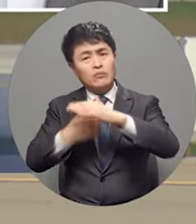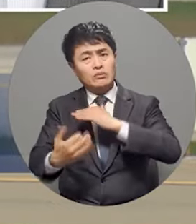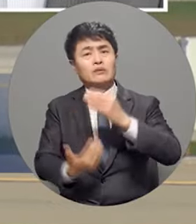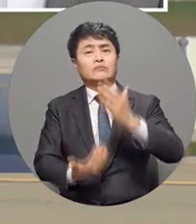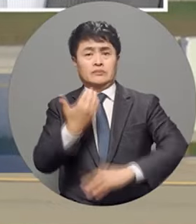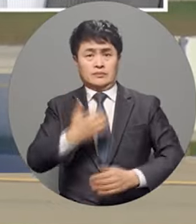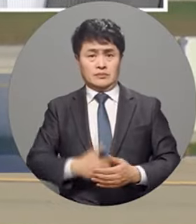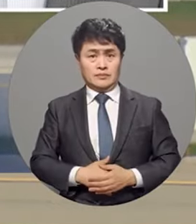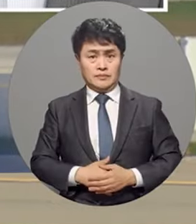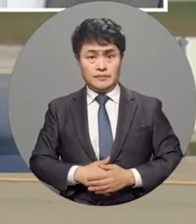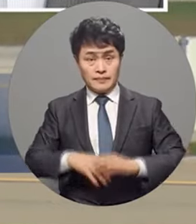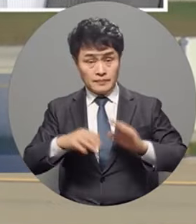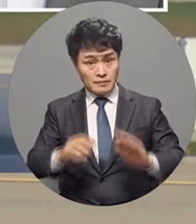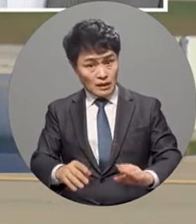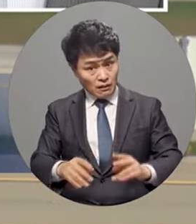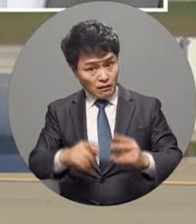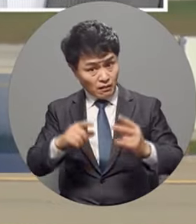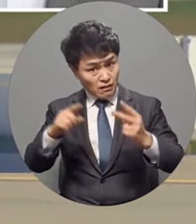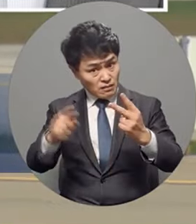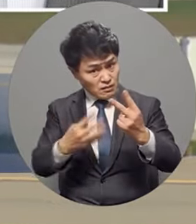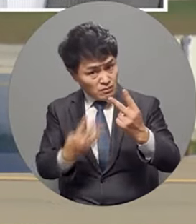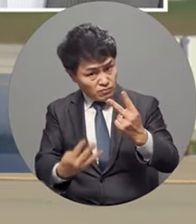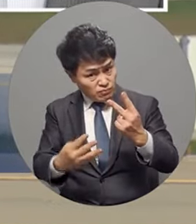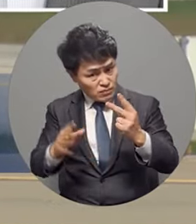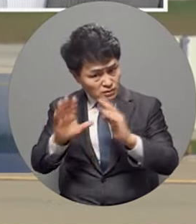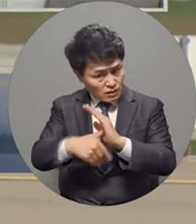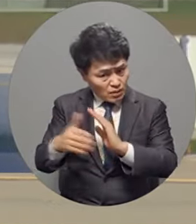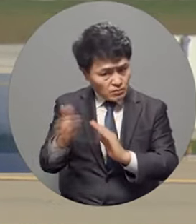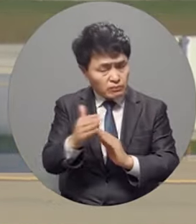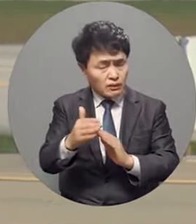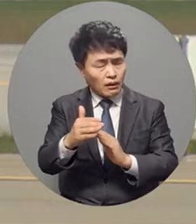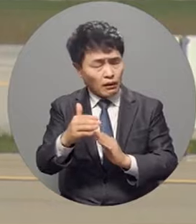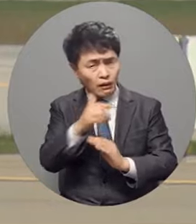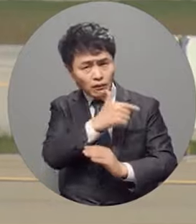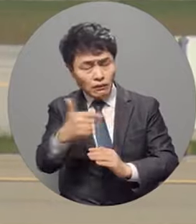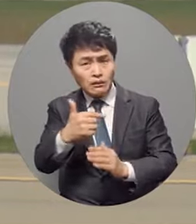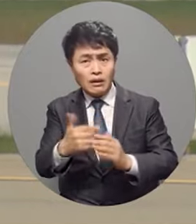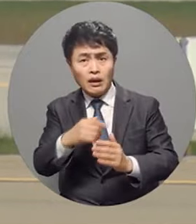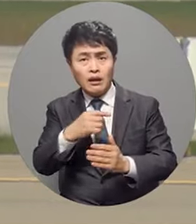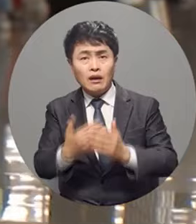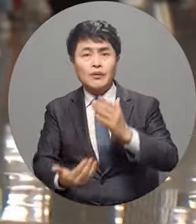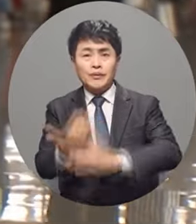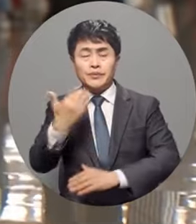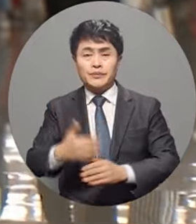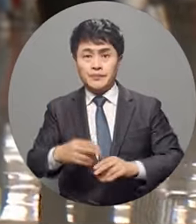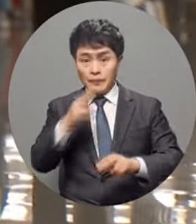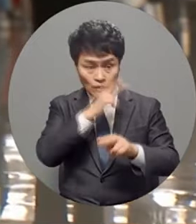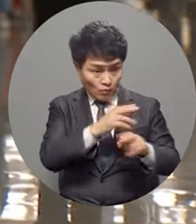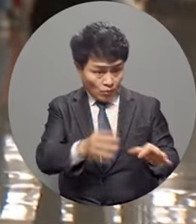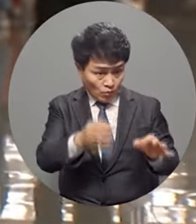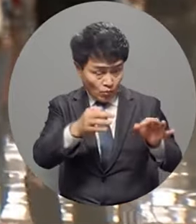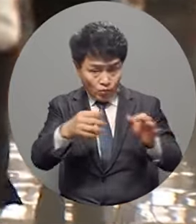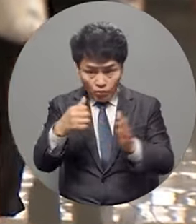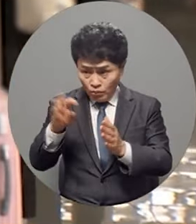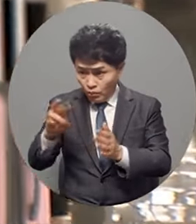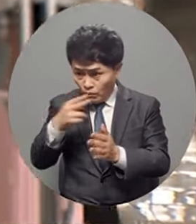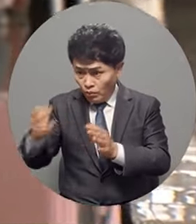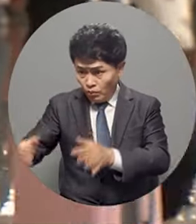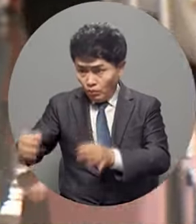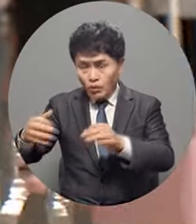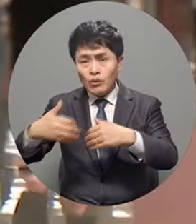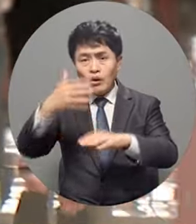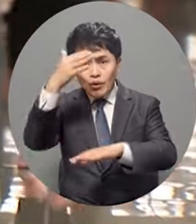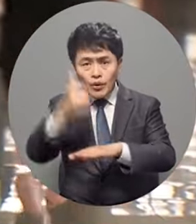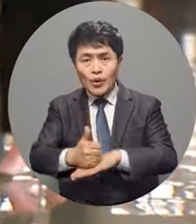없거든요. 2분기 실적부터 좀 영향이 크게 나타날 것 같다. 이렇게. 고유가 고환율이 계속되면 결국